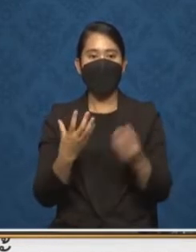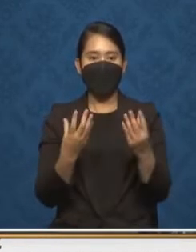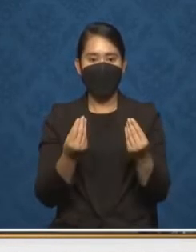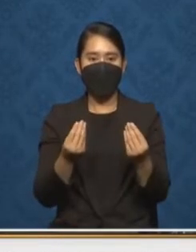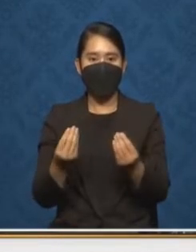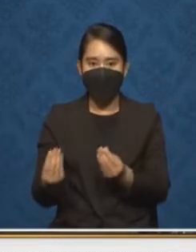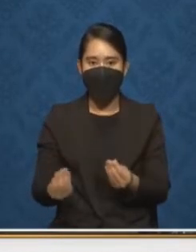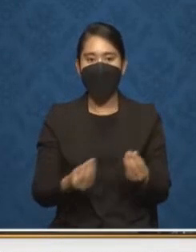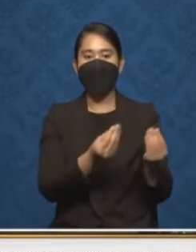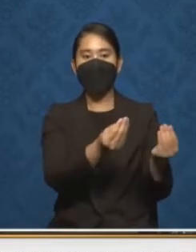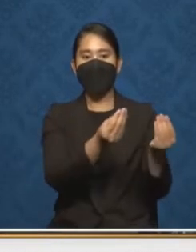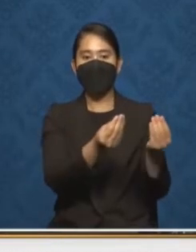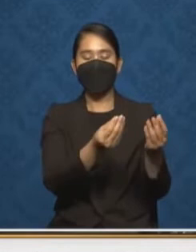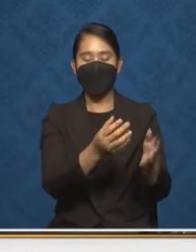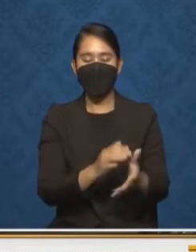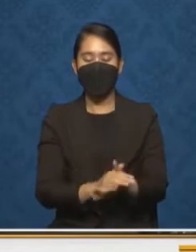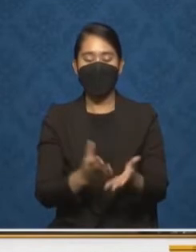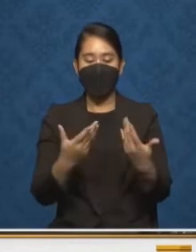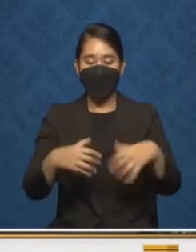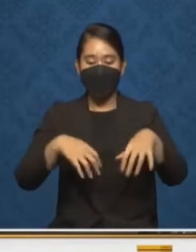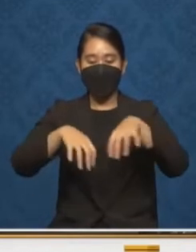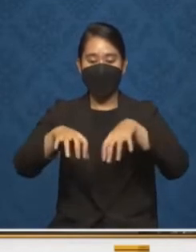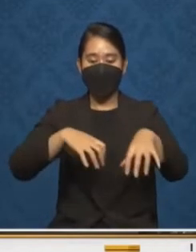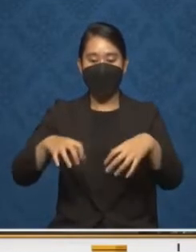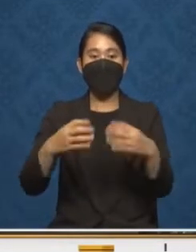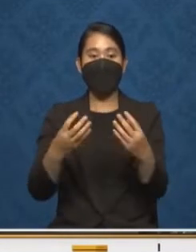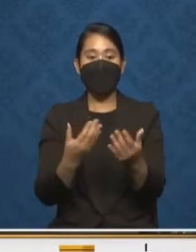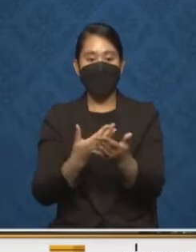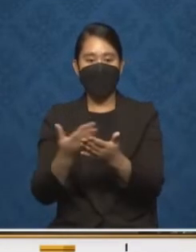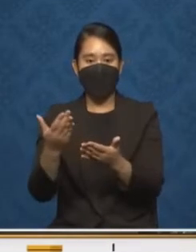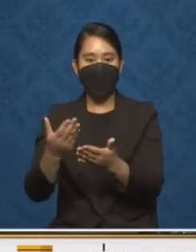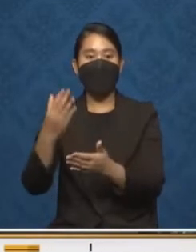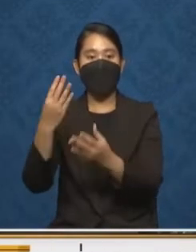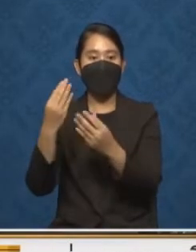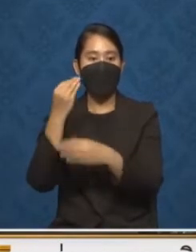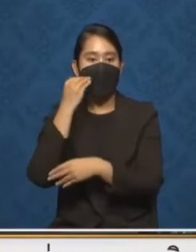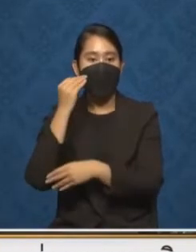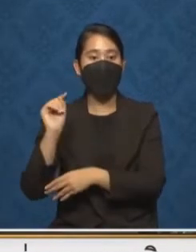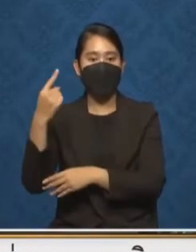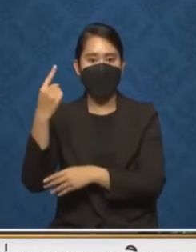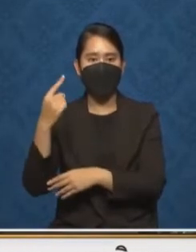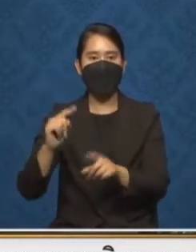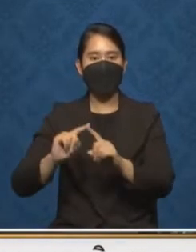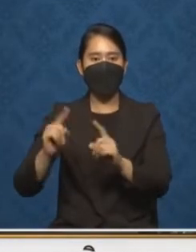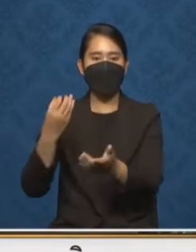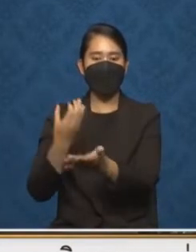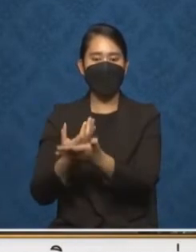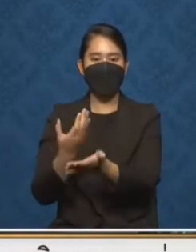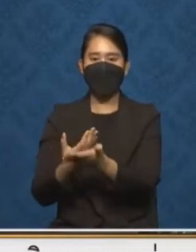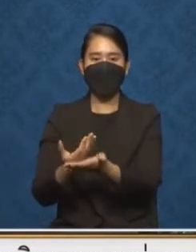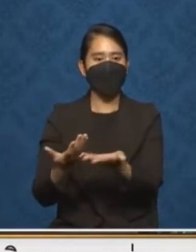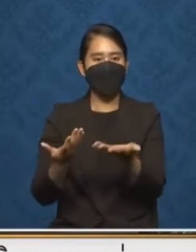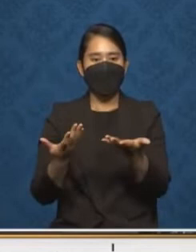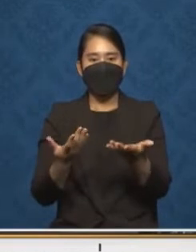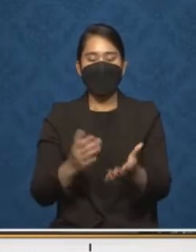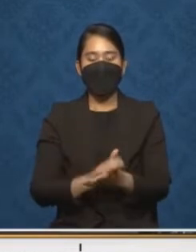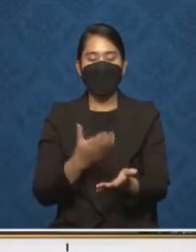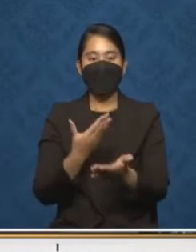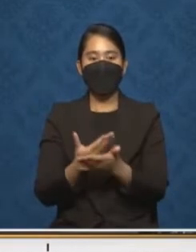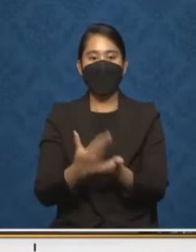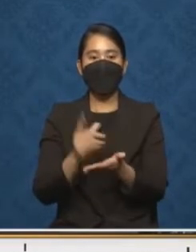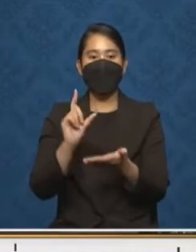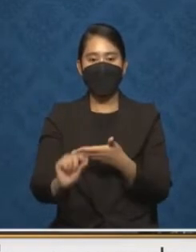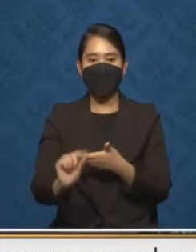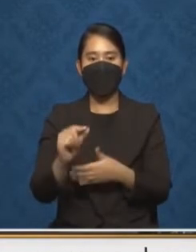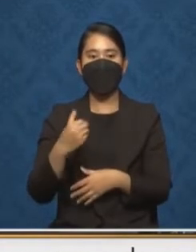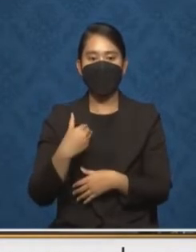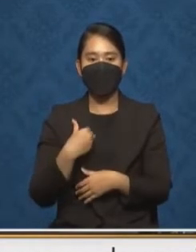แล้วไปจัดหาจัดซื้อที่ทำกินสรางบ้านให่แต่ก็ราคาไม่ค่อยสมดุนจากการชดเช